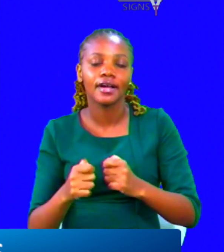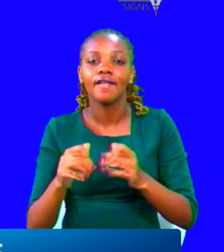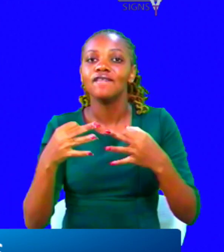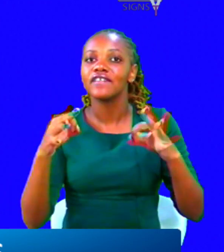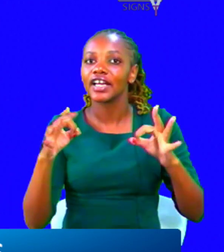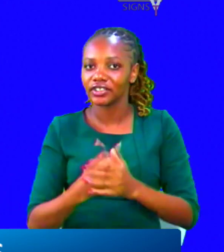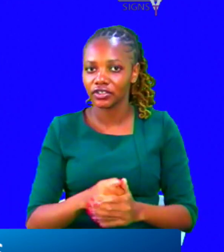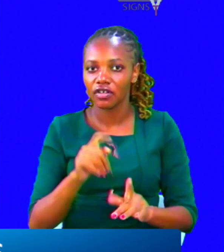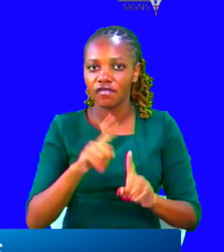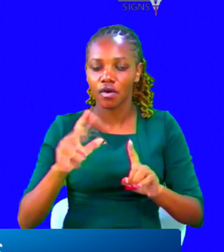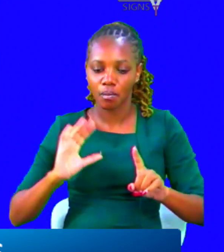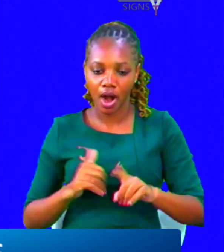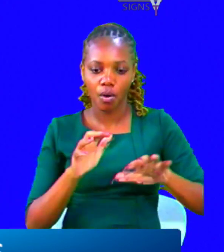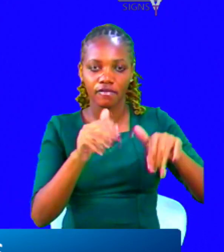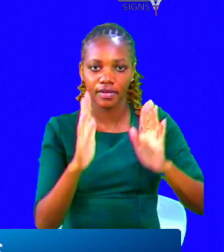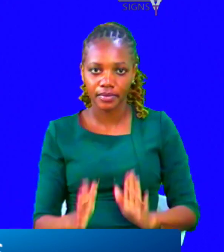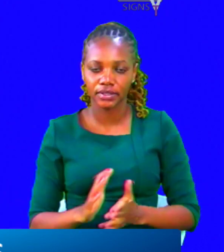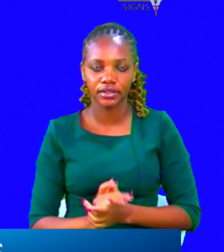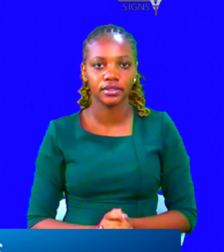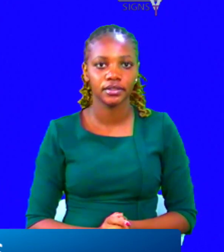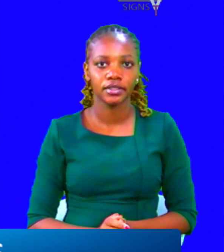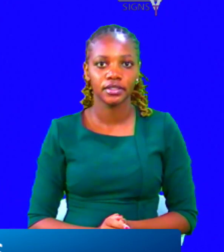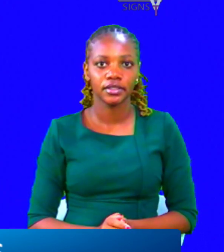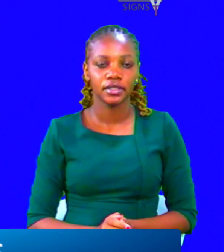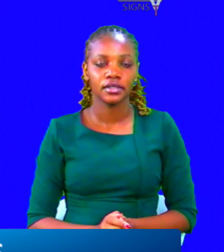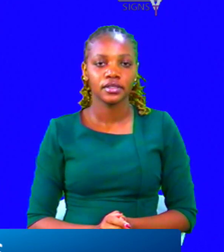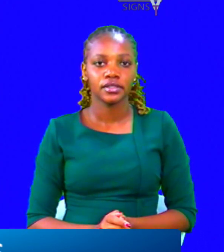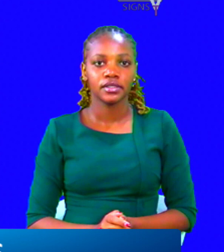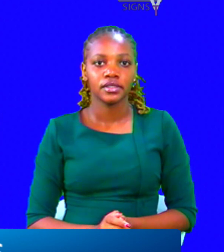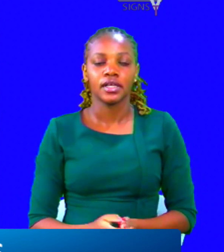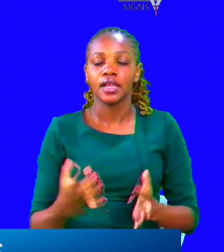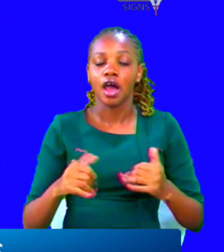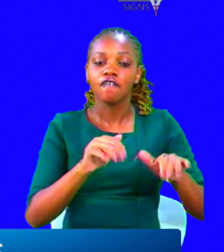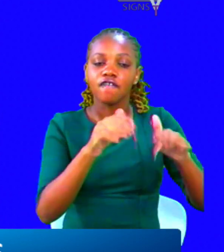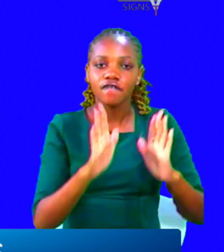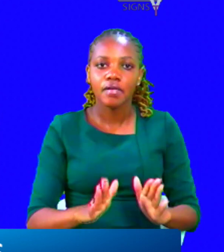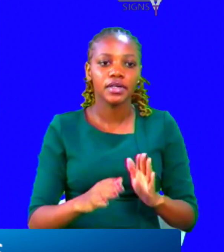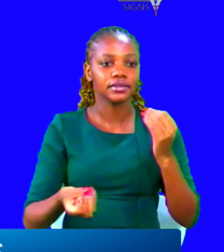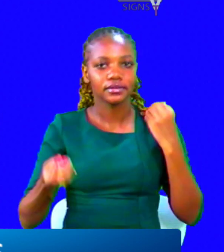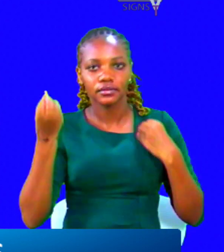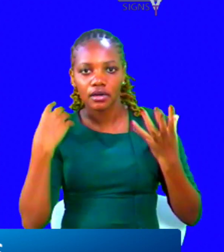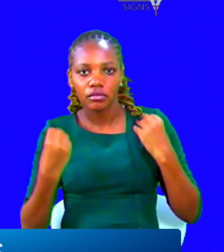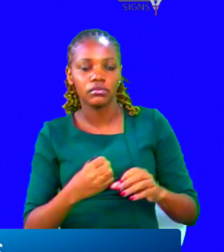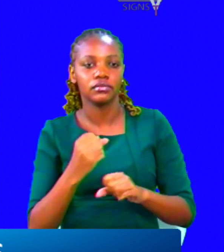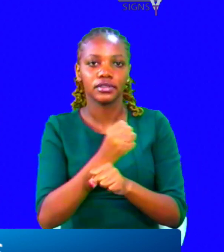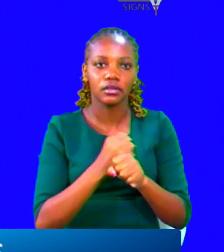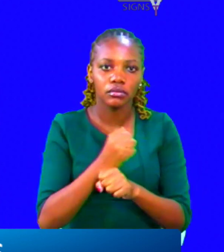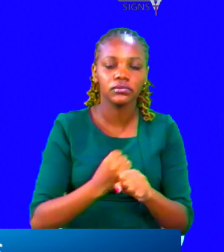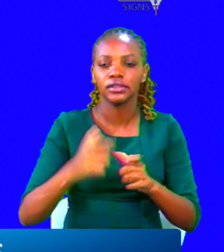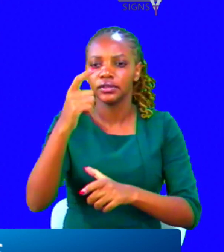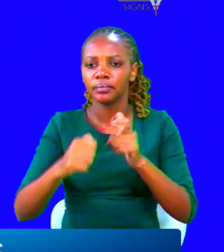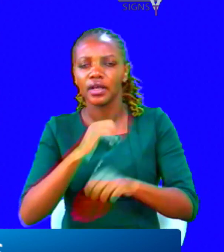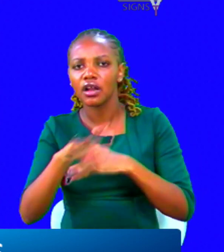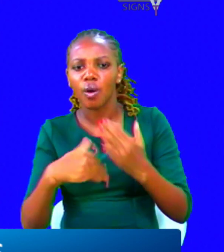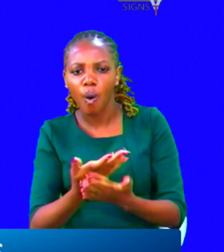ile iwe ni ile wakulima wetu wamezalisha. Kwamba hao watu wananyanyasa wakulima ya kahawa, ya chai, ya